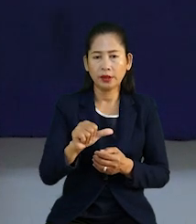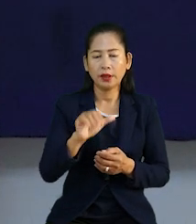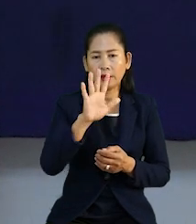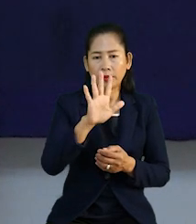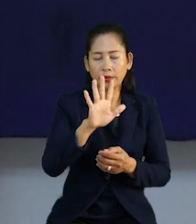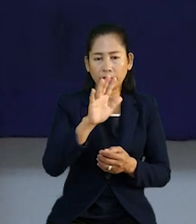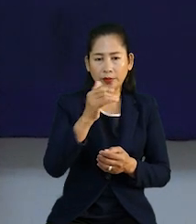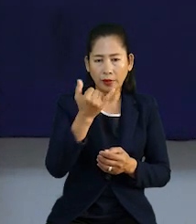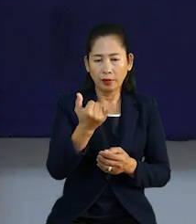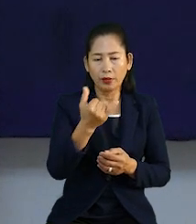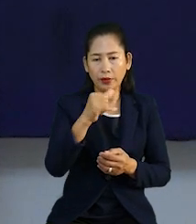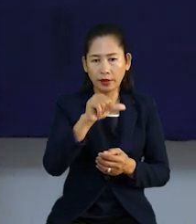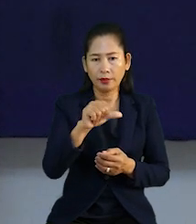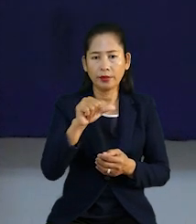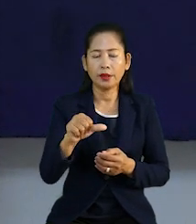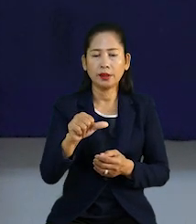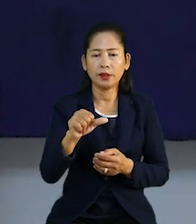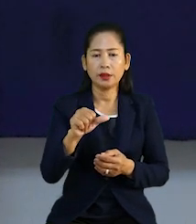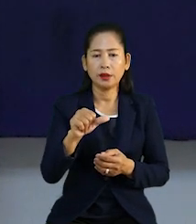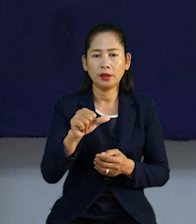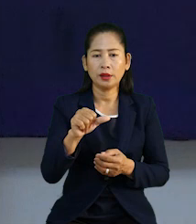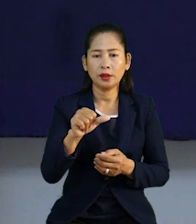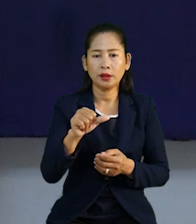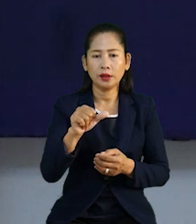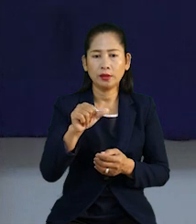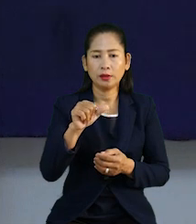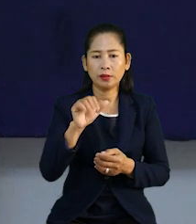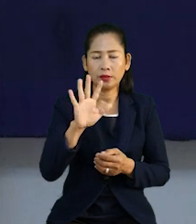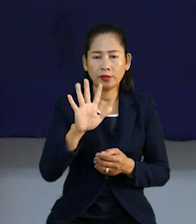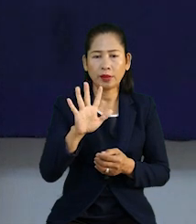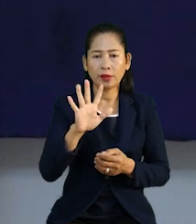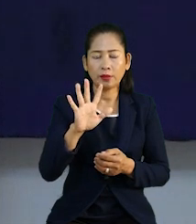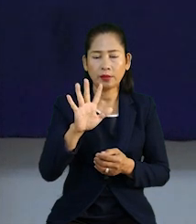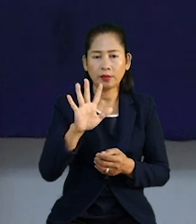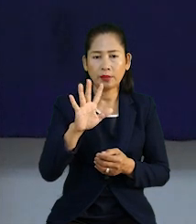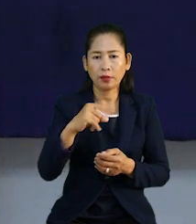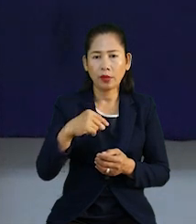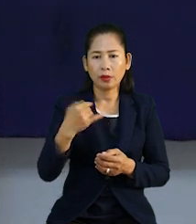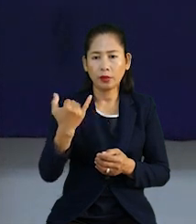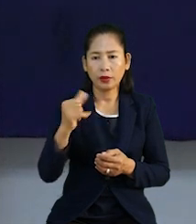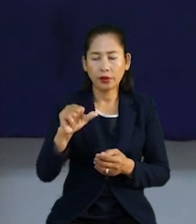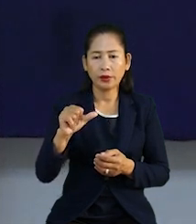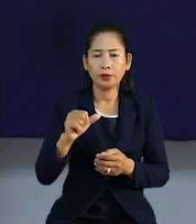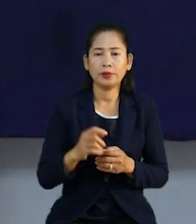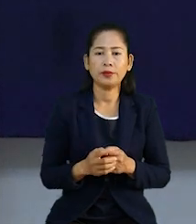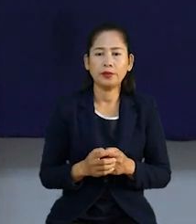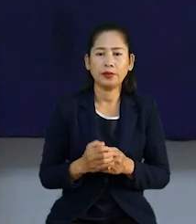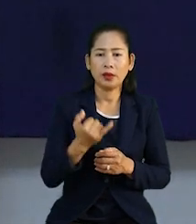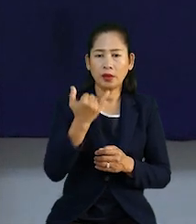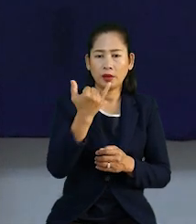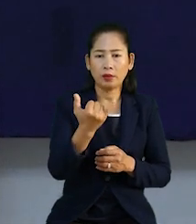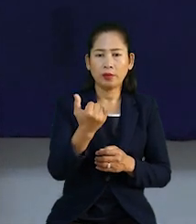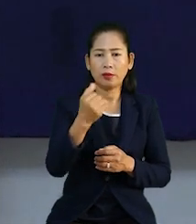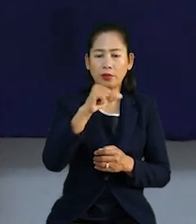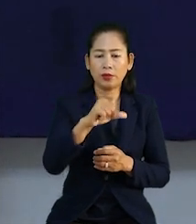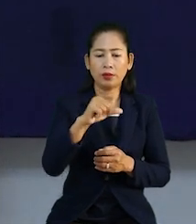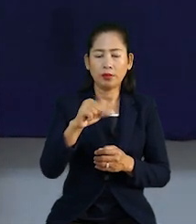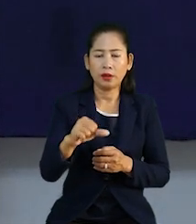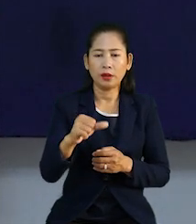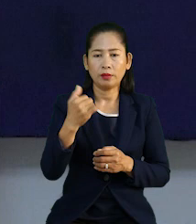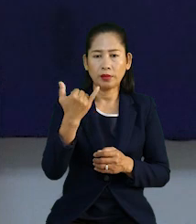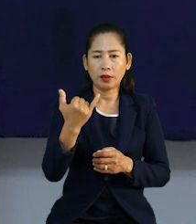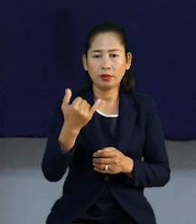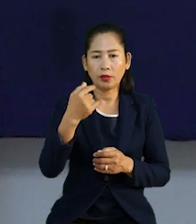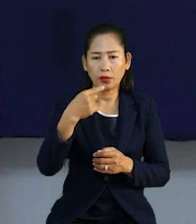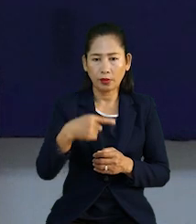pram mơn pram mùi mơn pram mùi mơn pram poan pram mùi rồi pram mùi mơn pram mùi